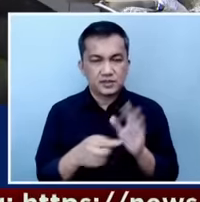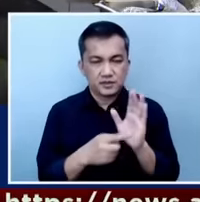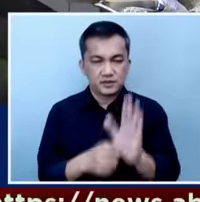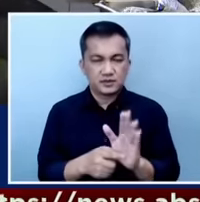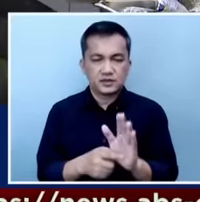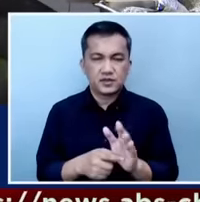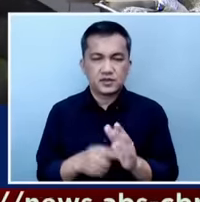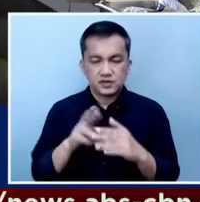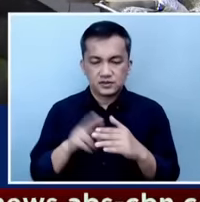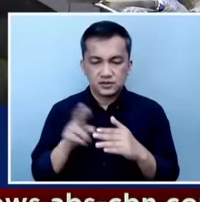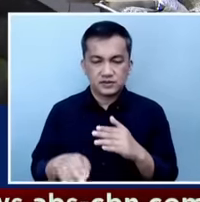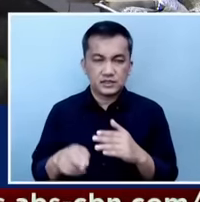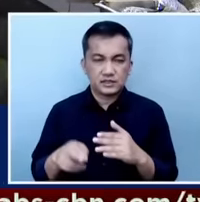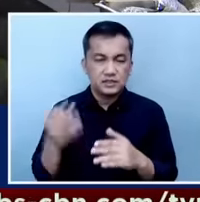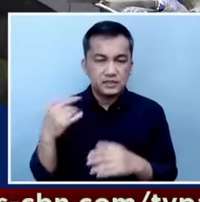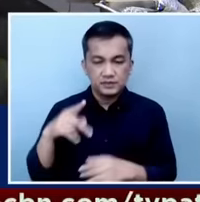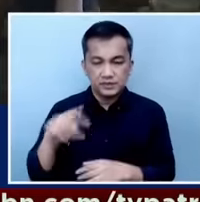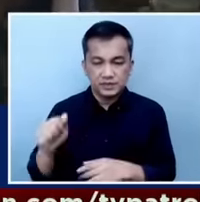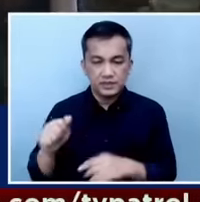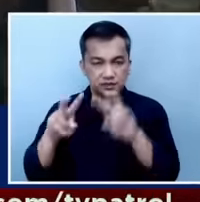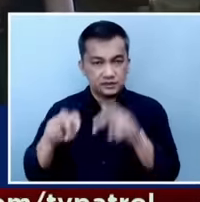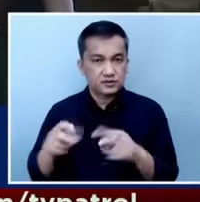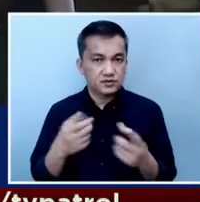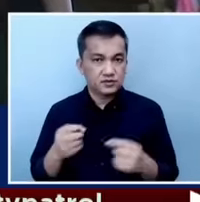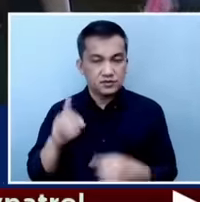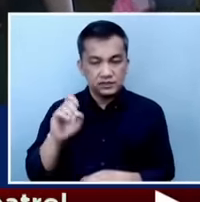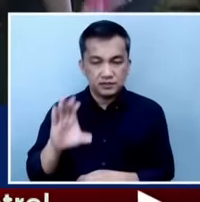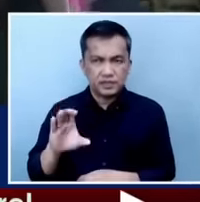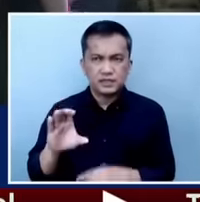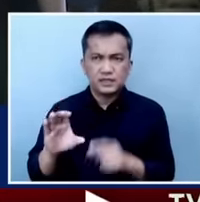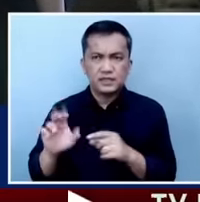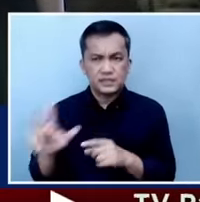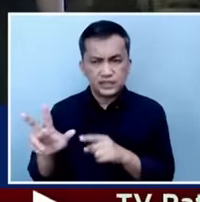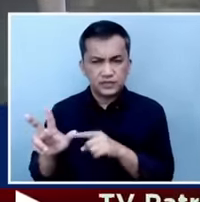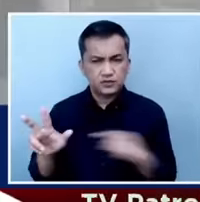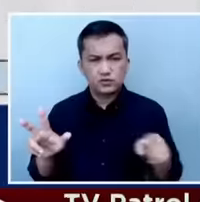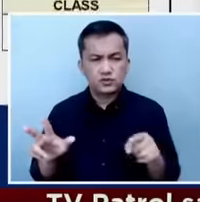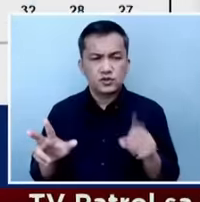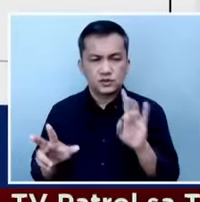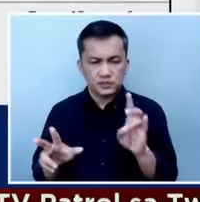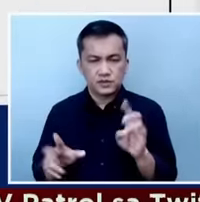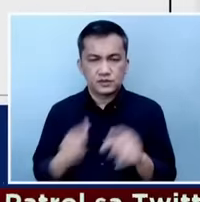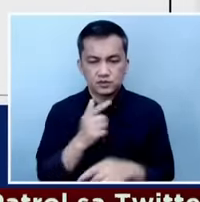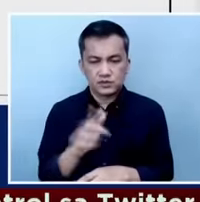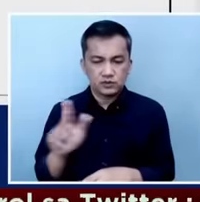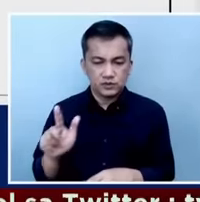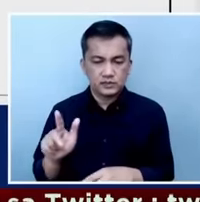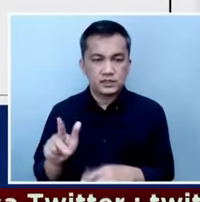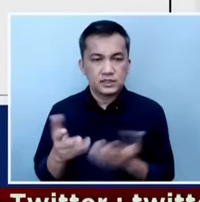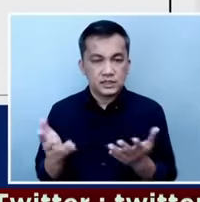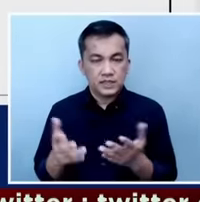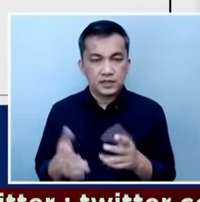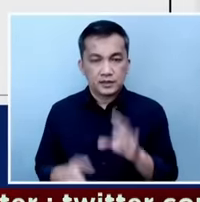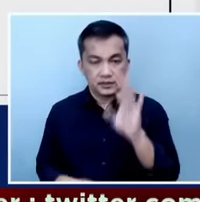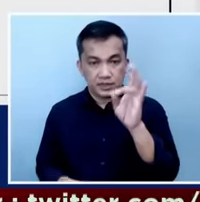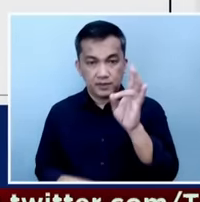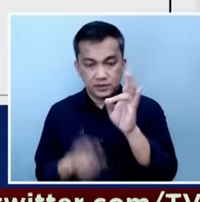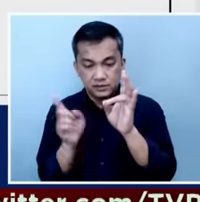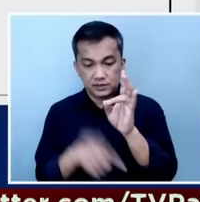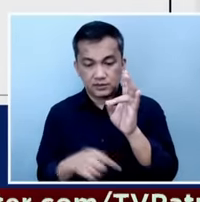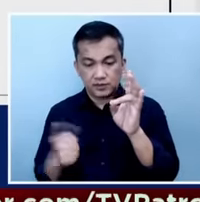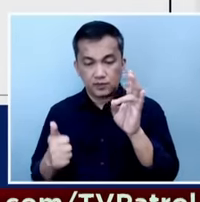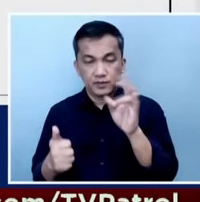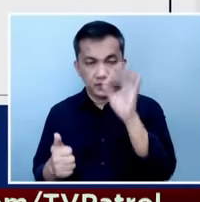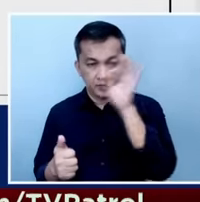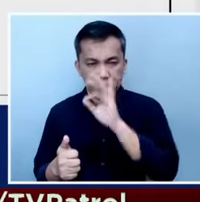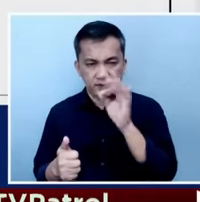Pulse Asia Survey na isinagawa noong December 3 hanggang 7, 2023. Kung saan 7 sa bawat 10 Pilipino